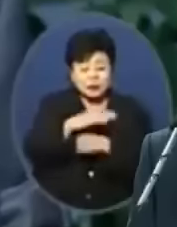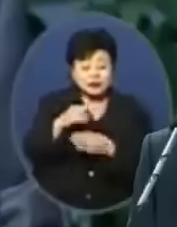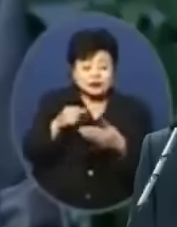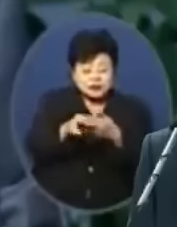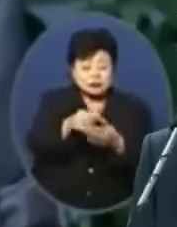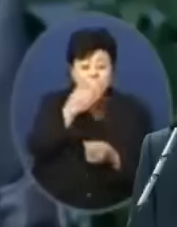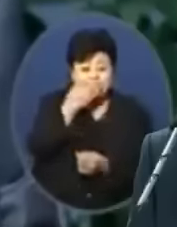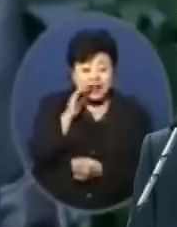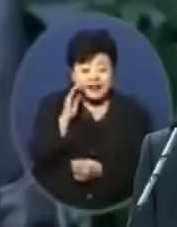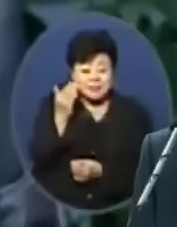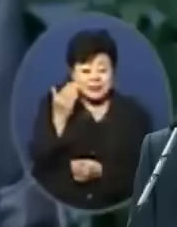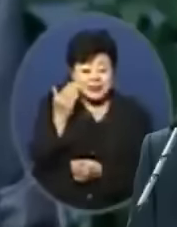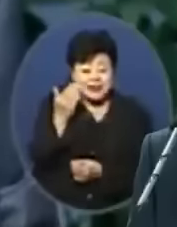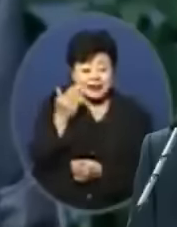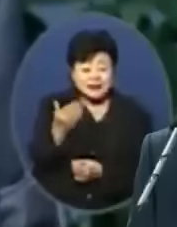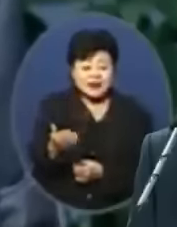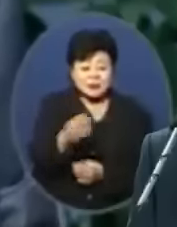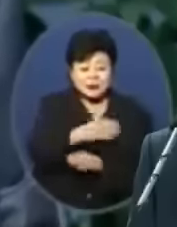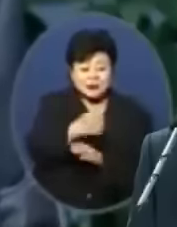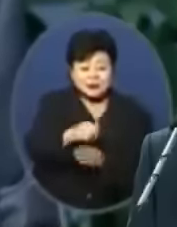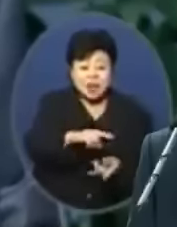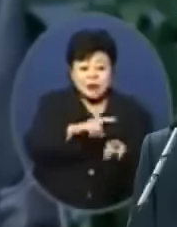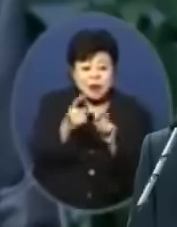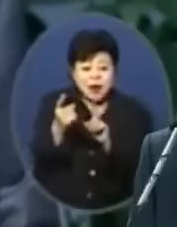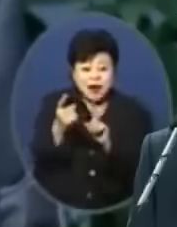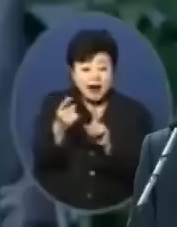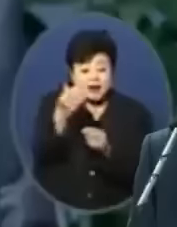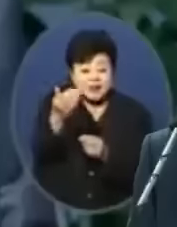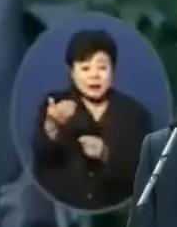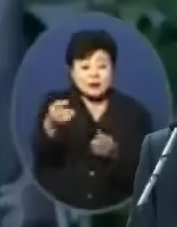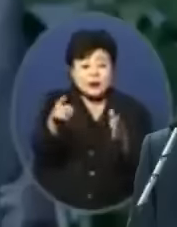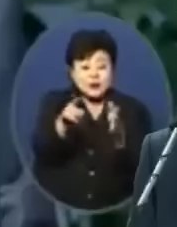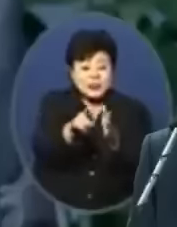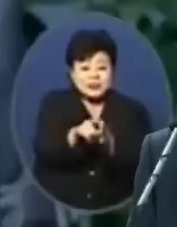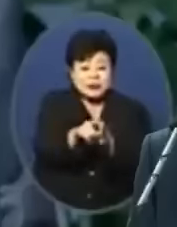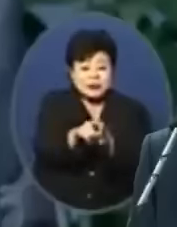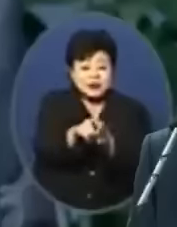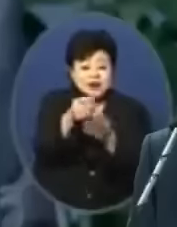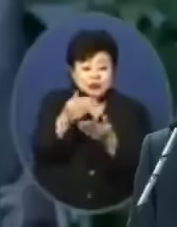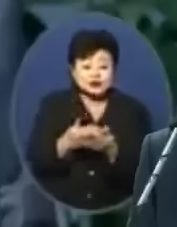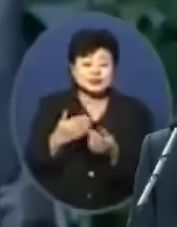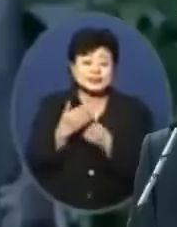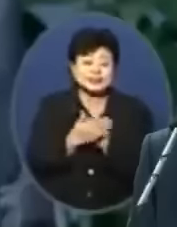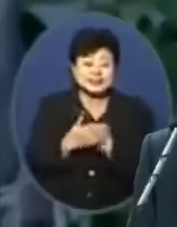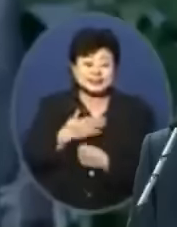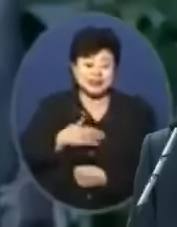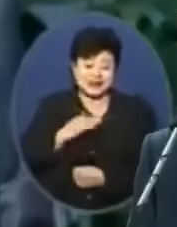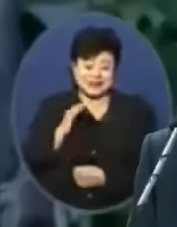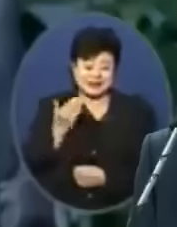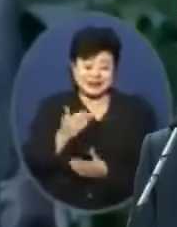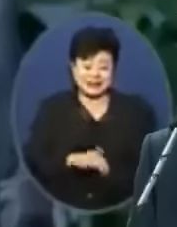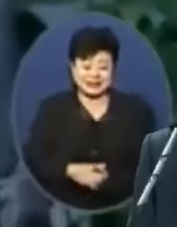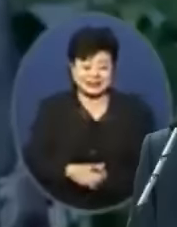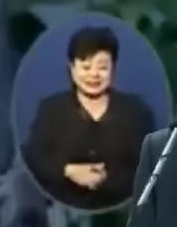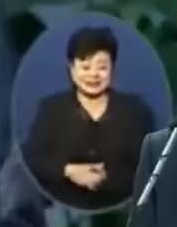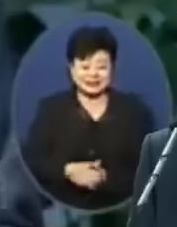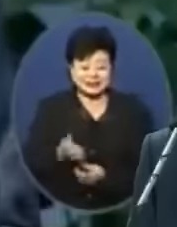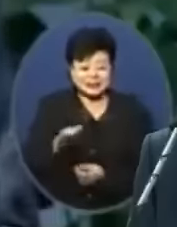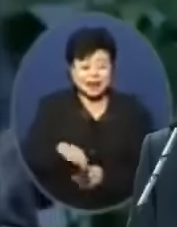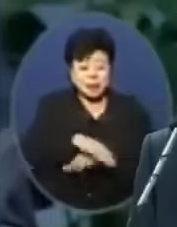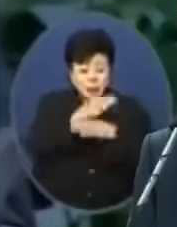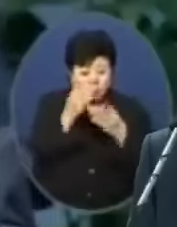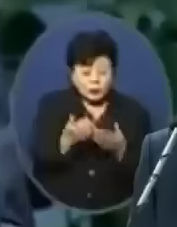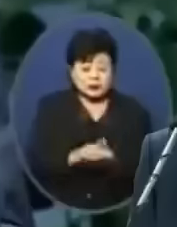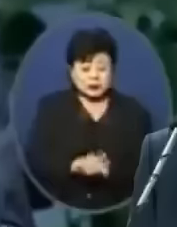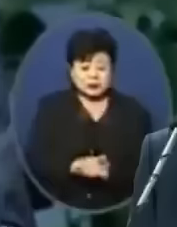있는 것입니다. 여러분, 그리스도의 부활이 여러분을 위해서 주신 은혜인 것을 알아야 되는 것입니다. 그런데 이 모든